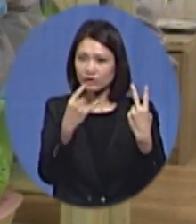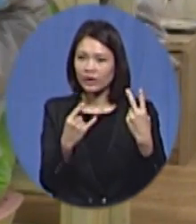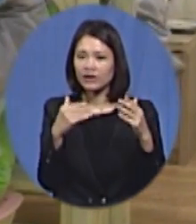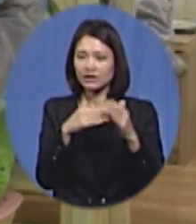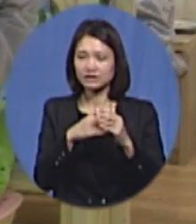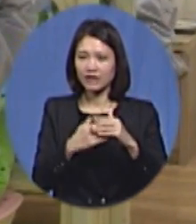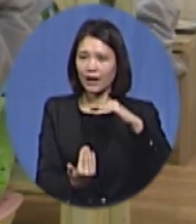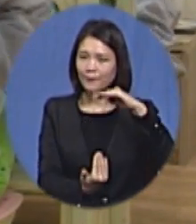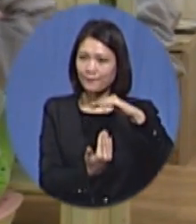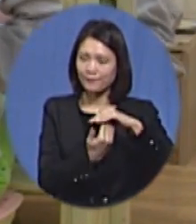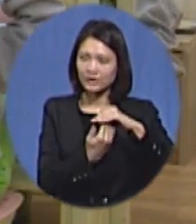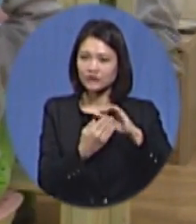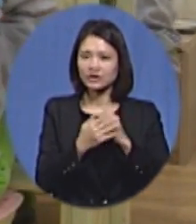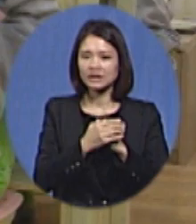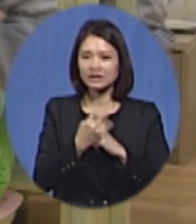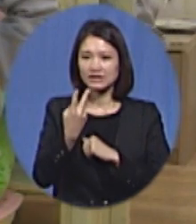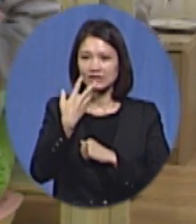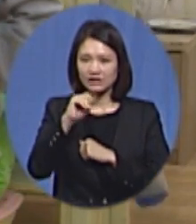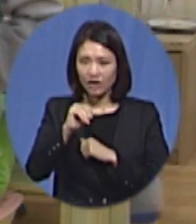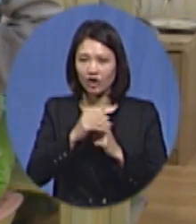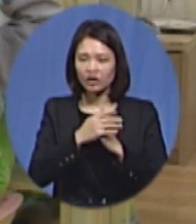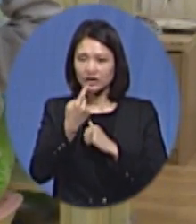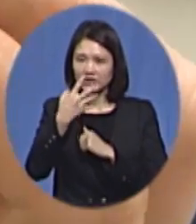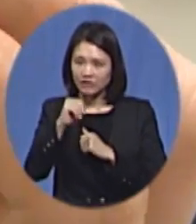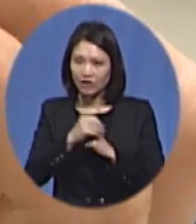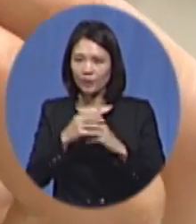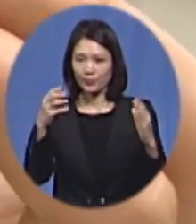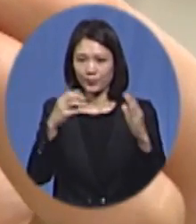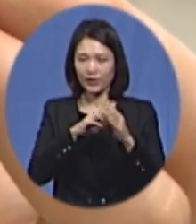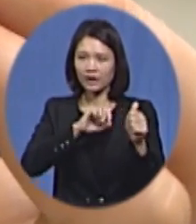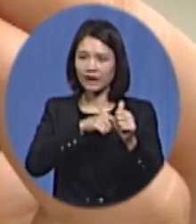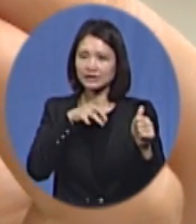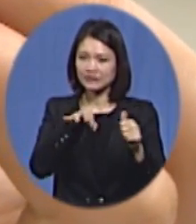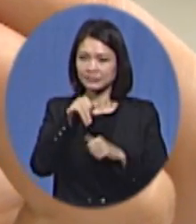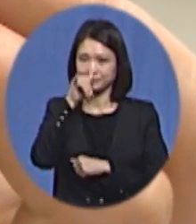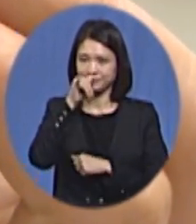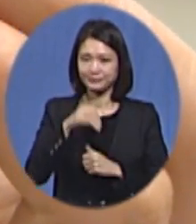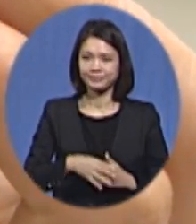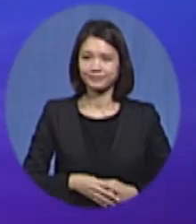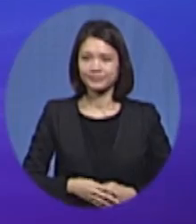한 번에 최대 1억 원의 이행 강제금을 부과할 방침입니다.